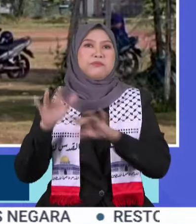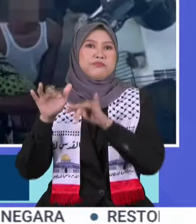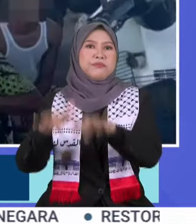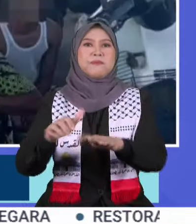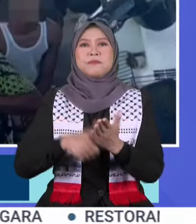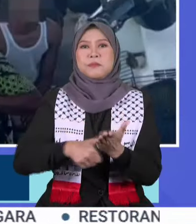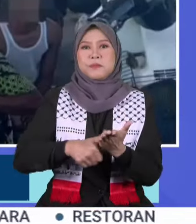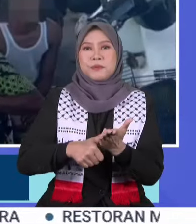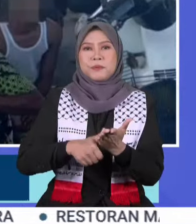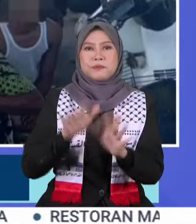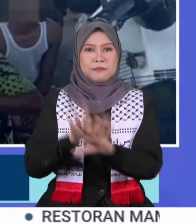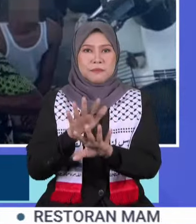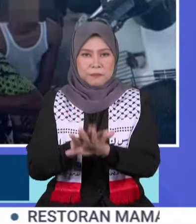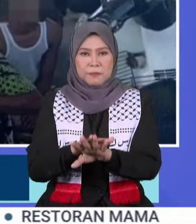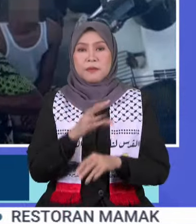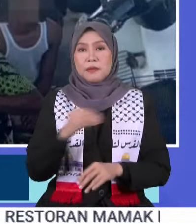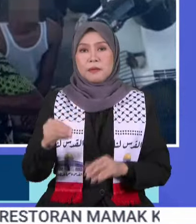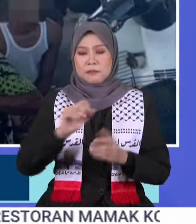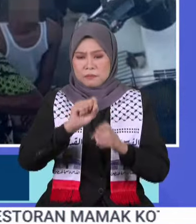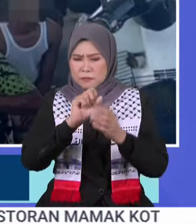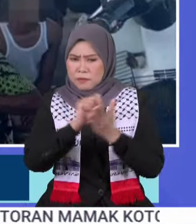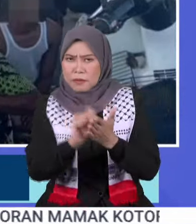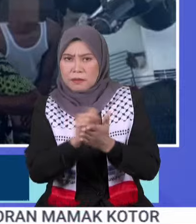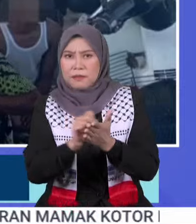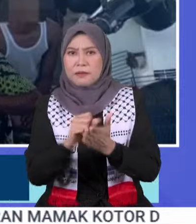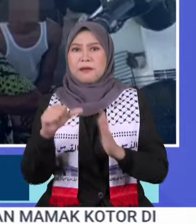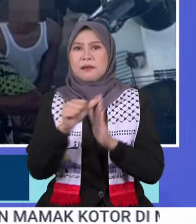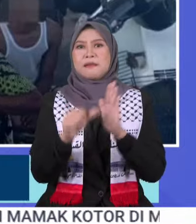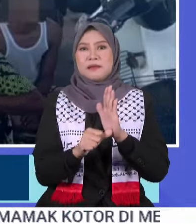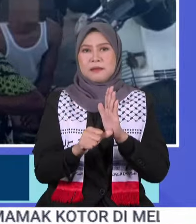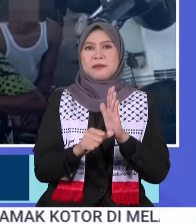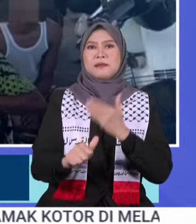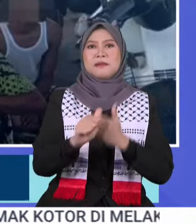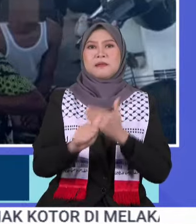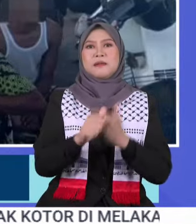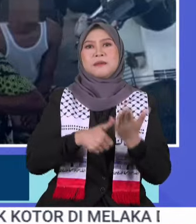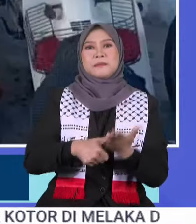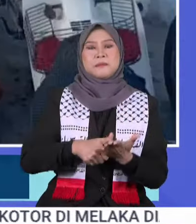dadah. Semua suspek disiasat mengikut Akta Dadah Berbahaya 1952.